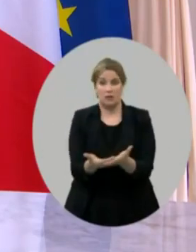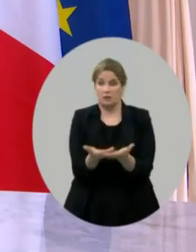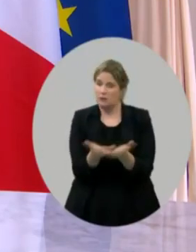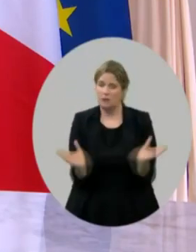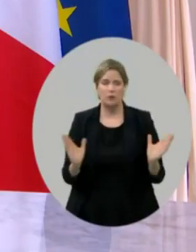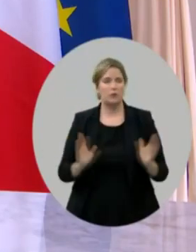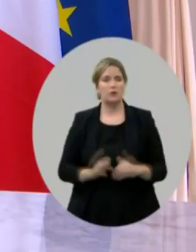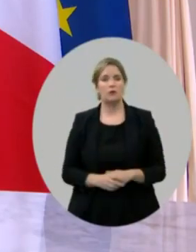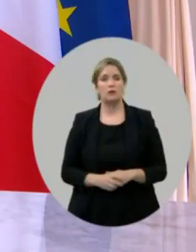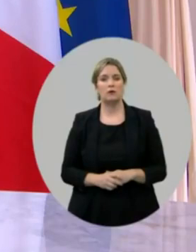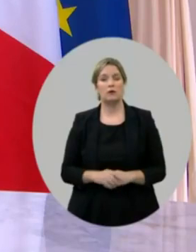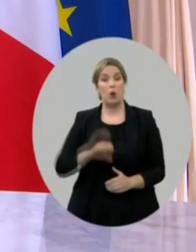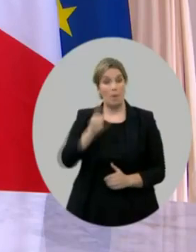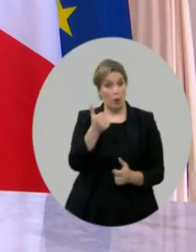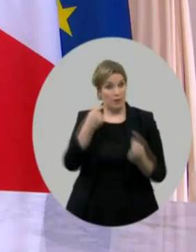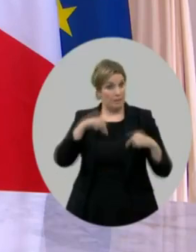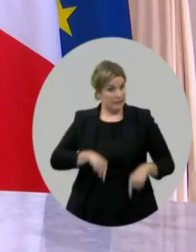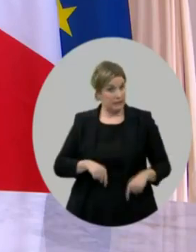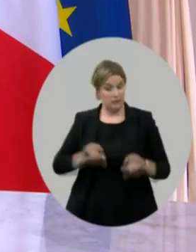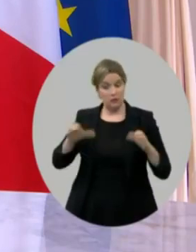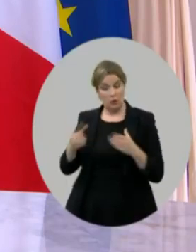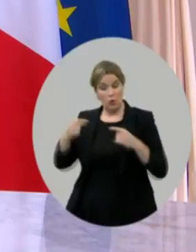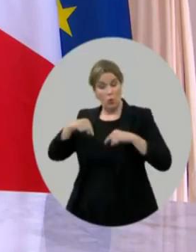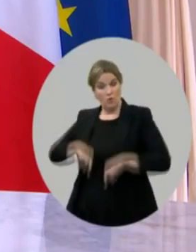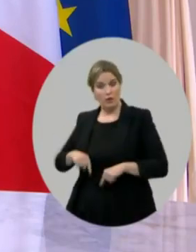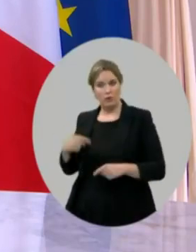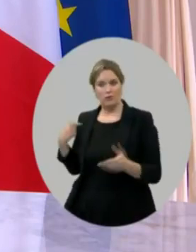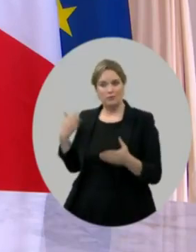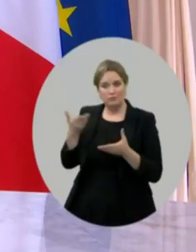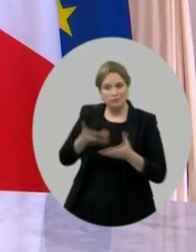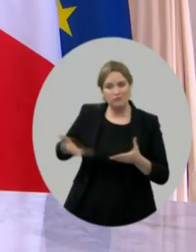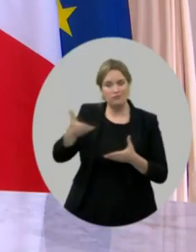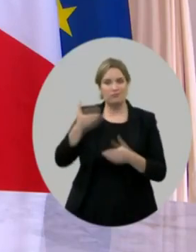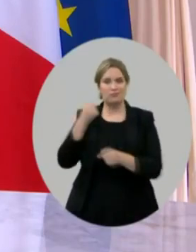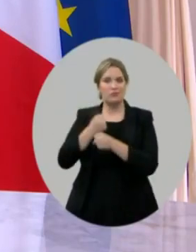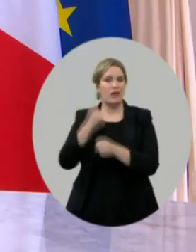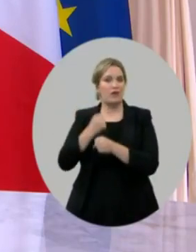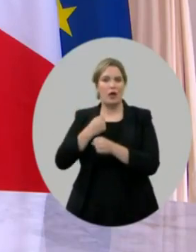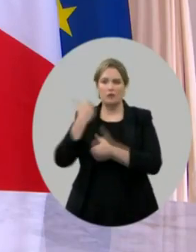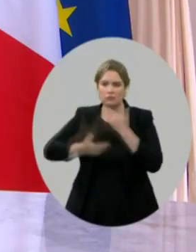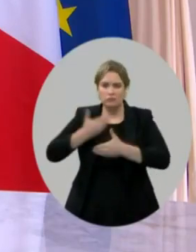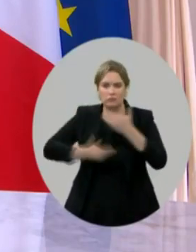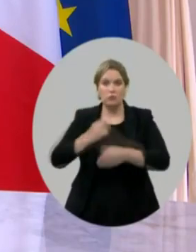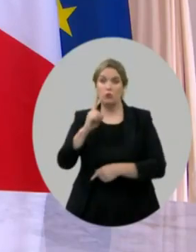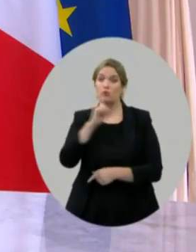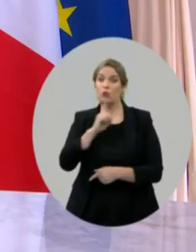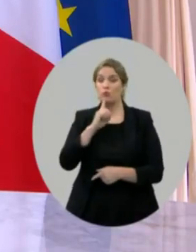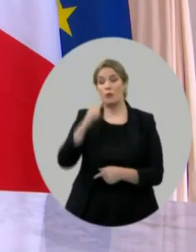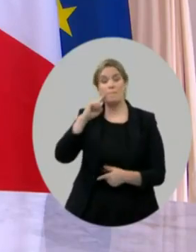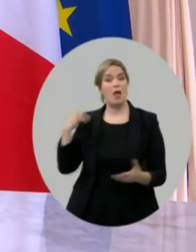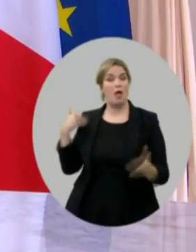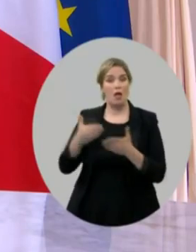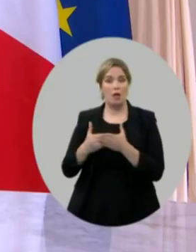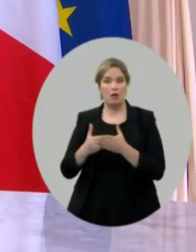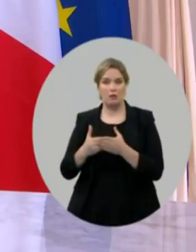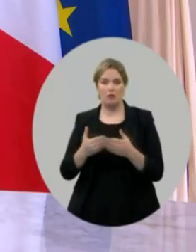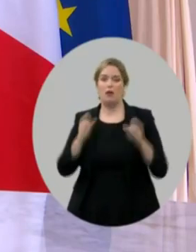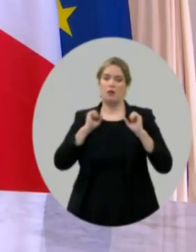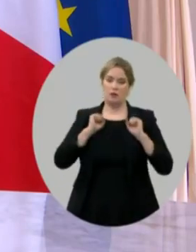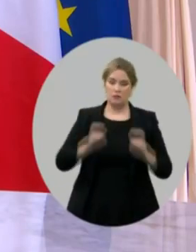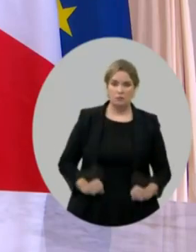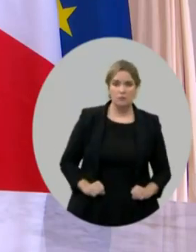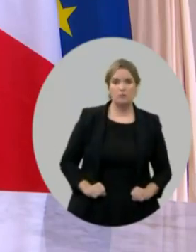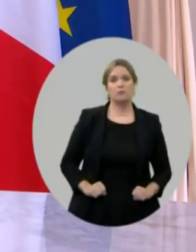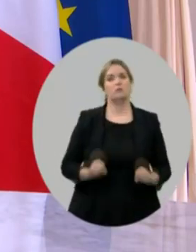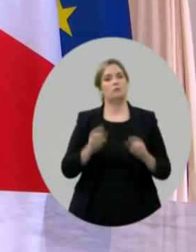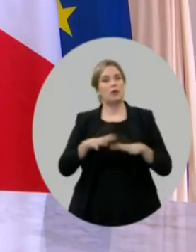ministre, son gouvernement, sont à la tâche depuis le mois de mai dernier, avec un Parlement profondément renouvelé,